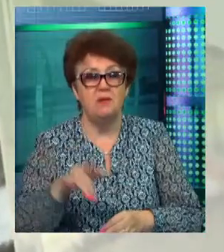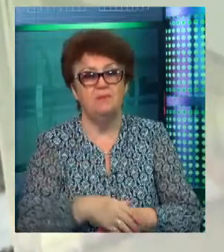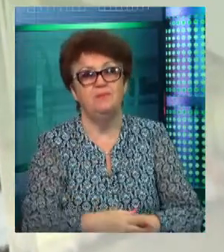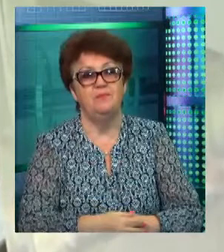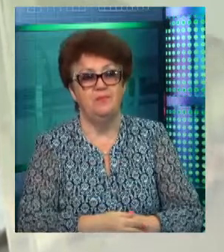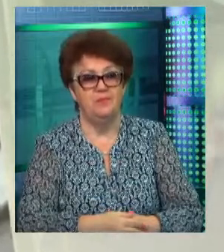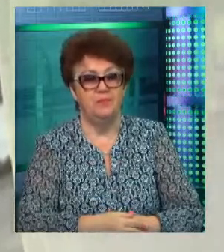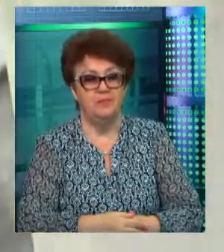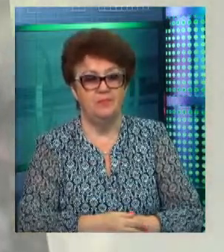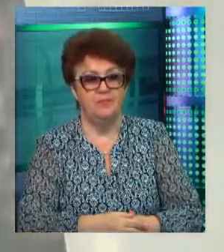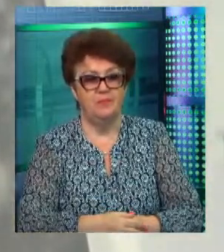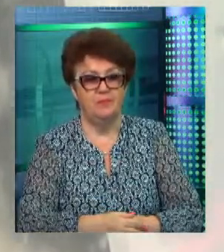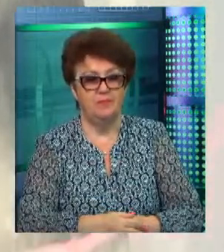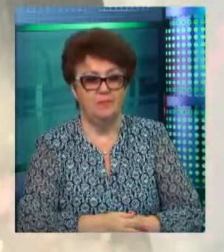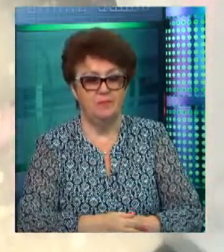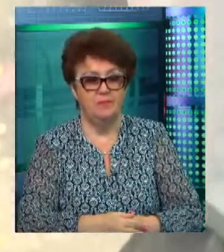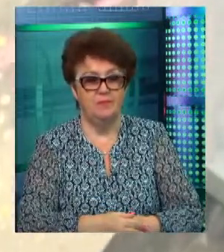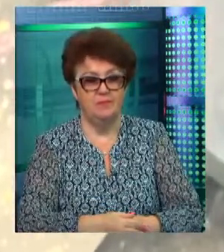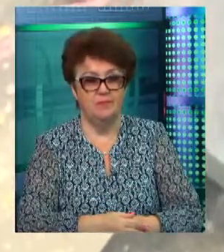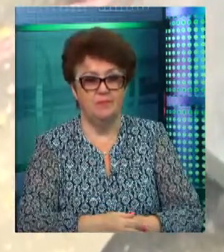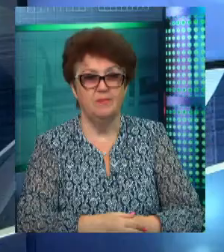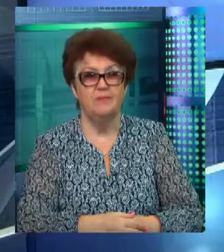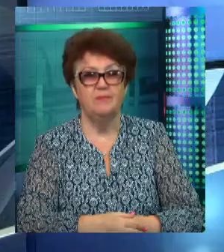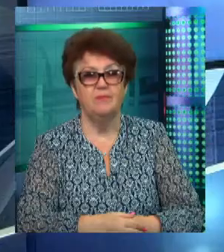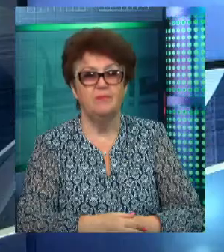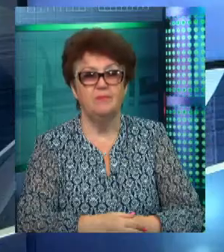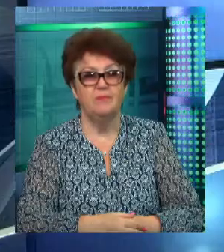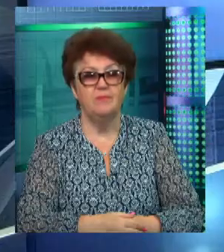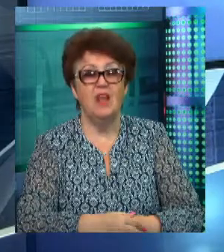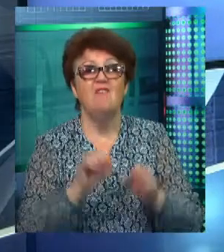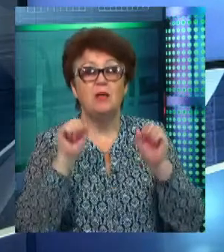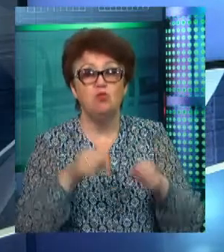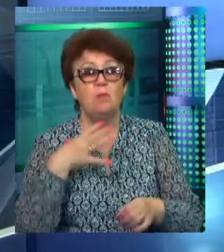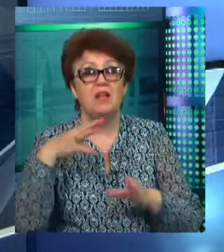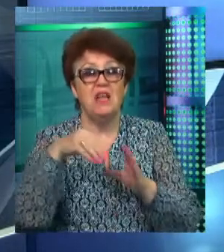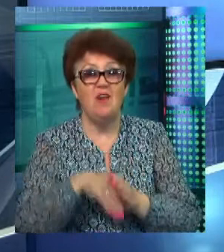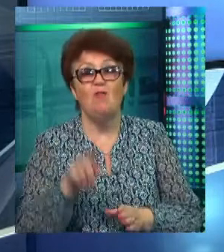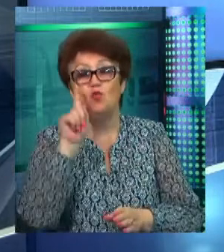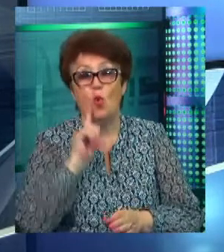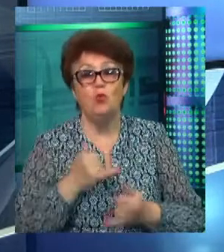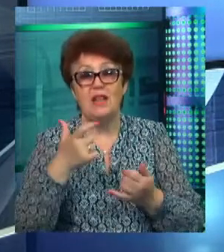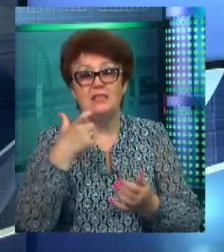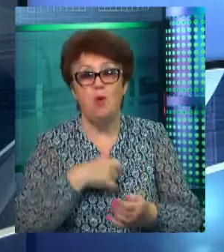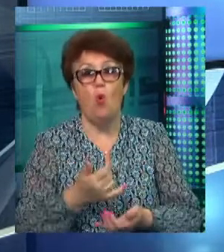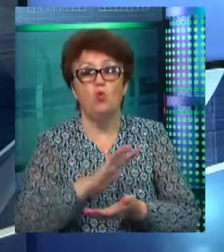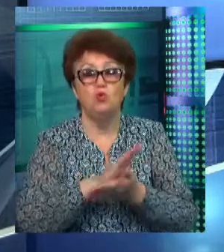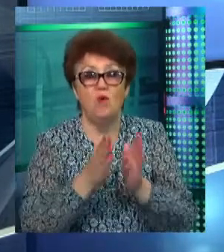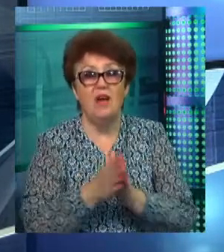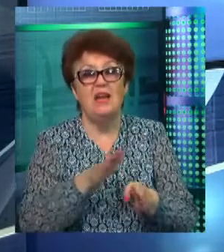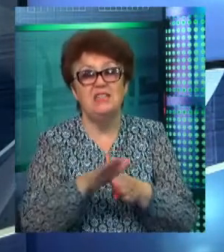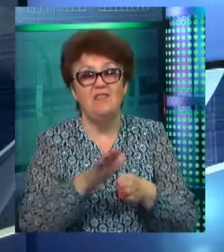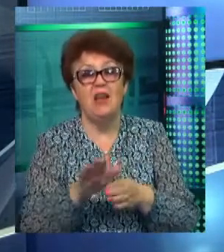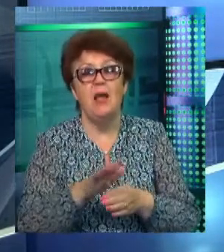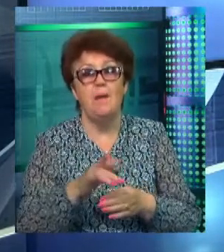артеме маркелов сергей жуков анатолий чекрыгин события брянск возможность проголосовать в удобных для себя условиях реализовали